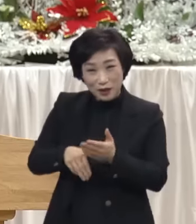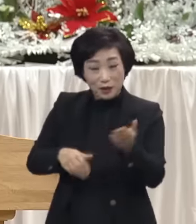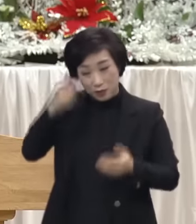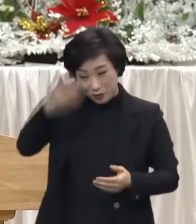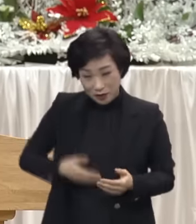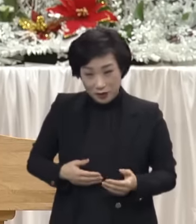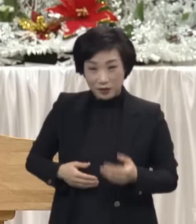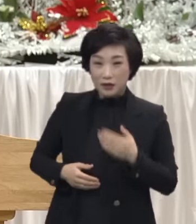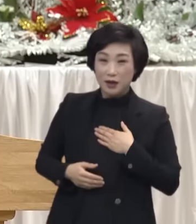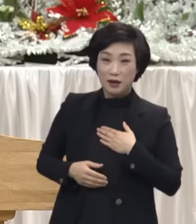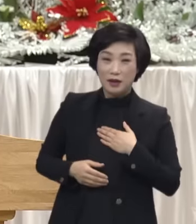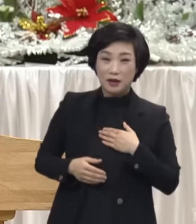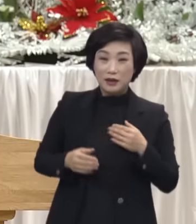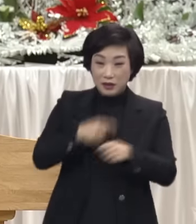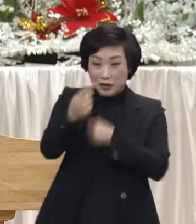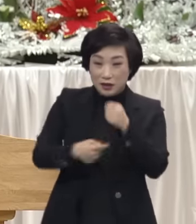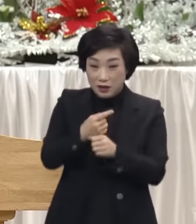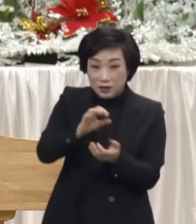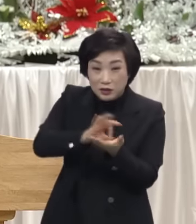이 세월을 사용하면서